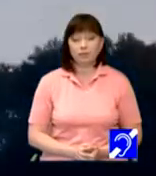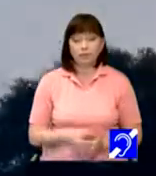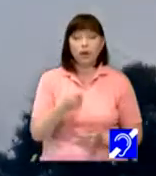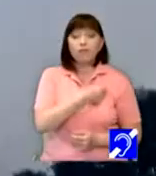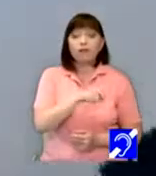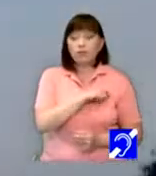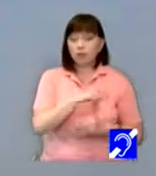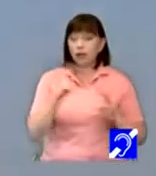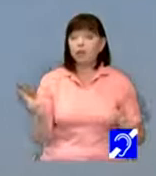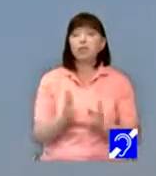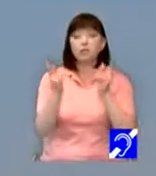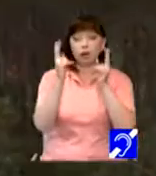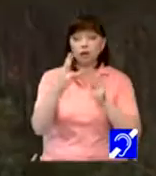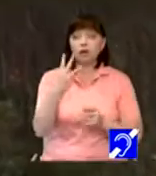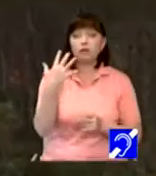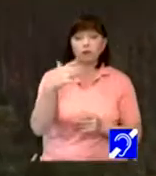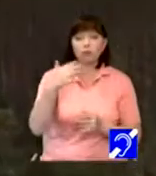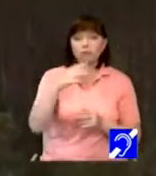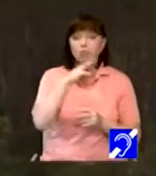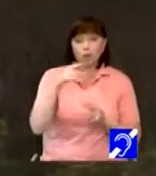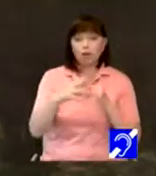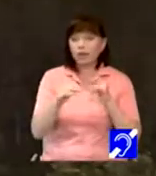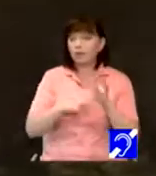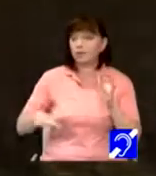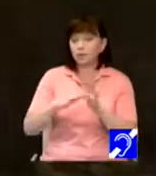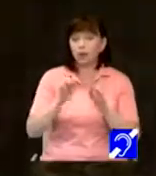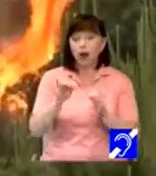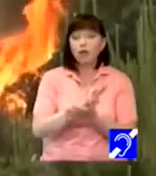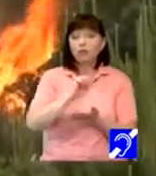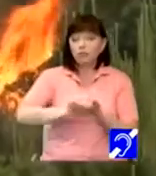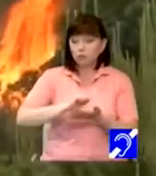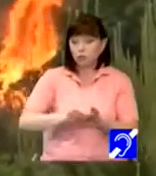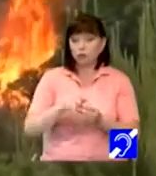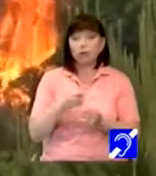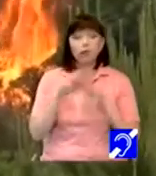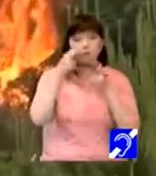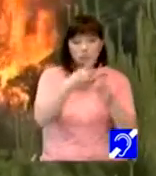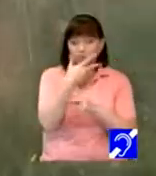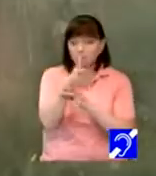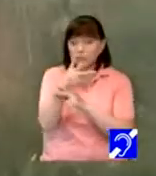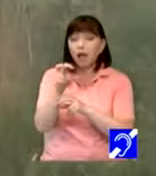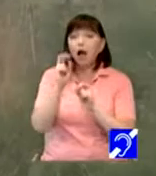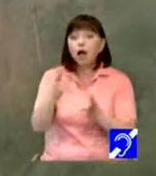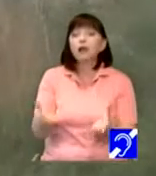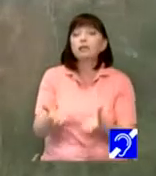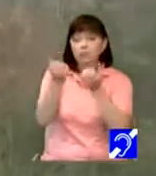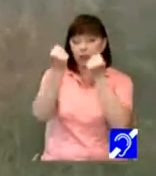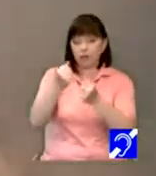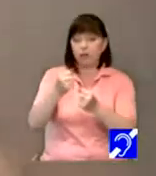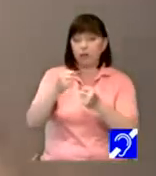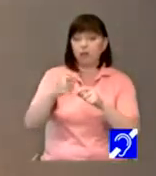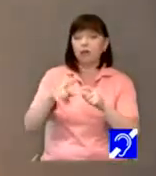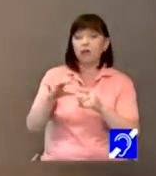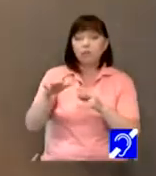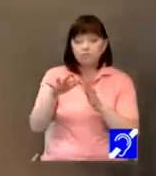În Spania au ars 50.000 de hectare de vegetație, iar corespondentul TVR Oana Dobrescu a filmat o operațiune riscantă a pompierilor